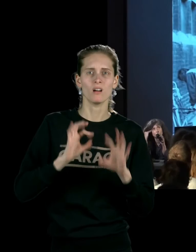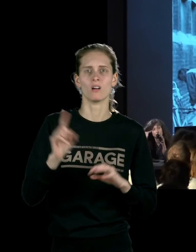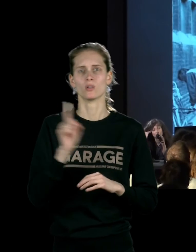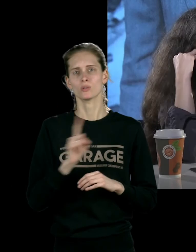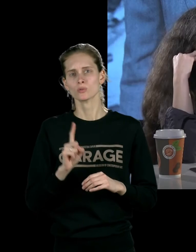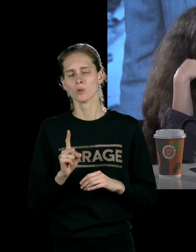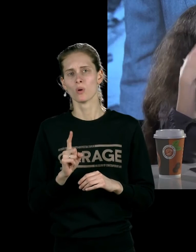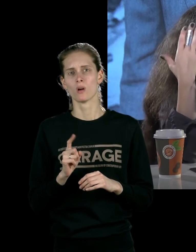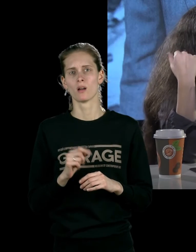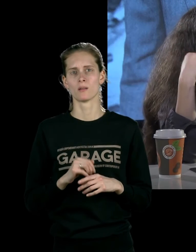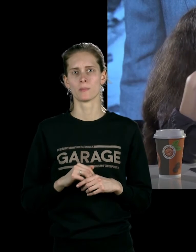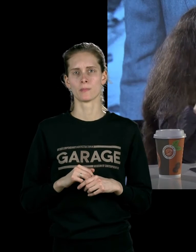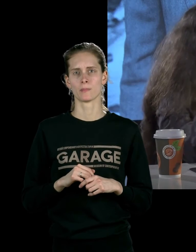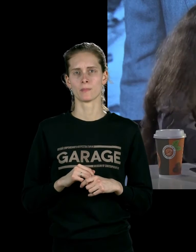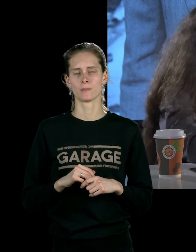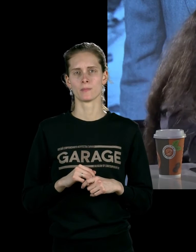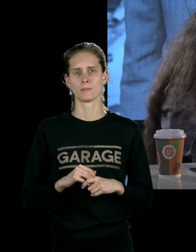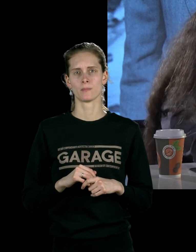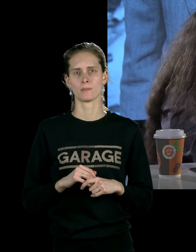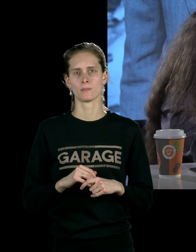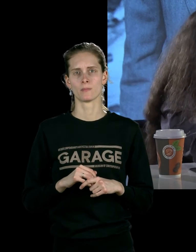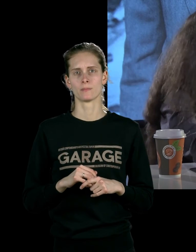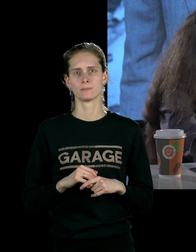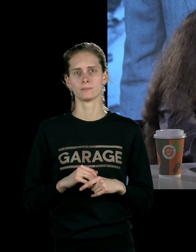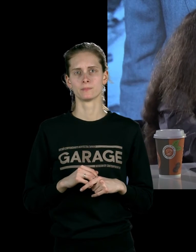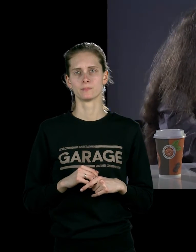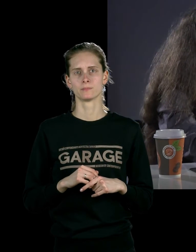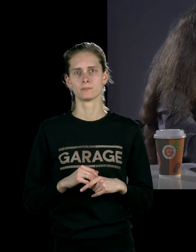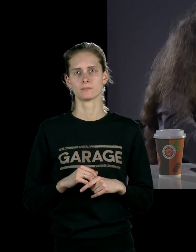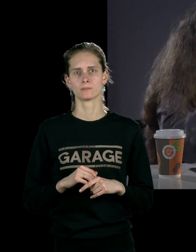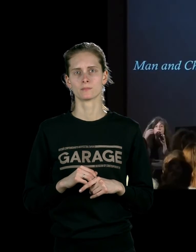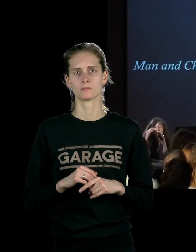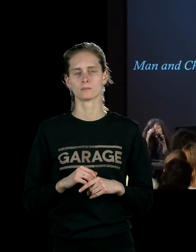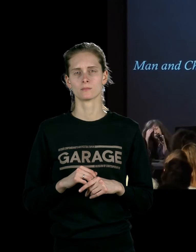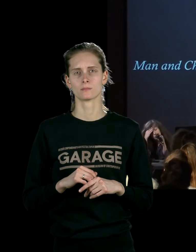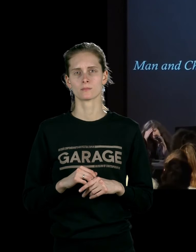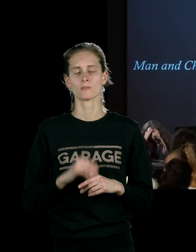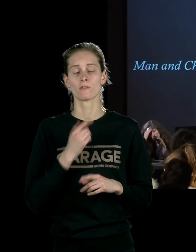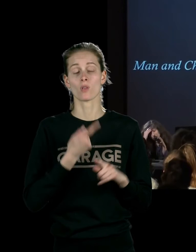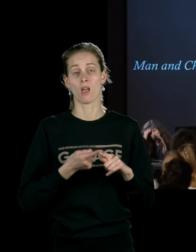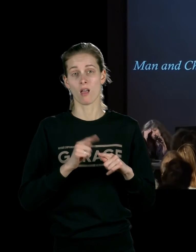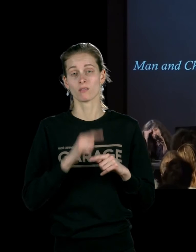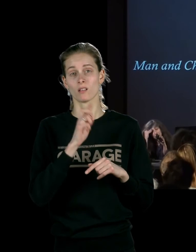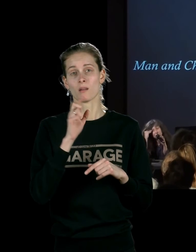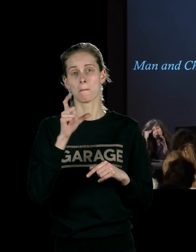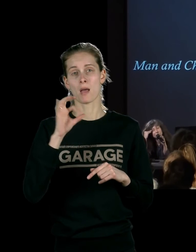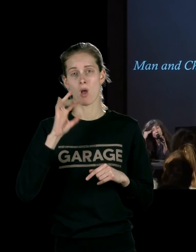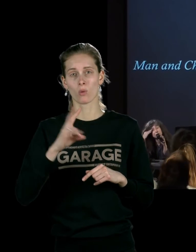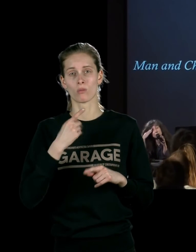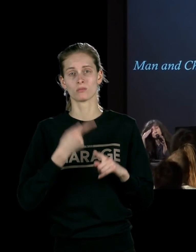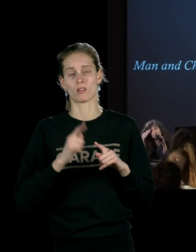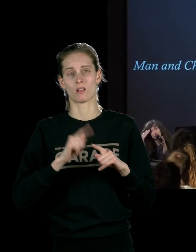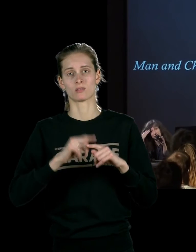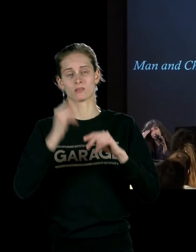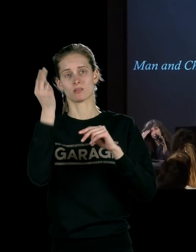тому, что можно увидеть на полотнах Бэкона. Сближение прозы Берроуза и